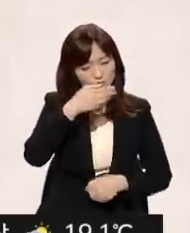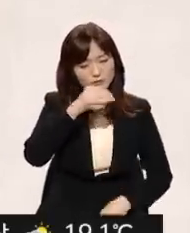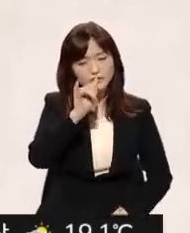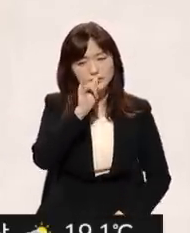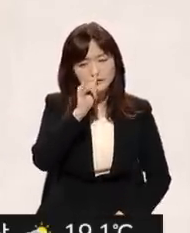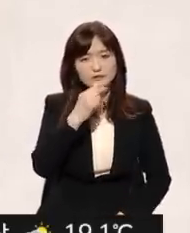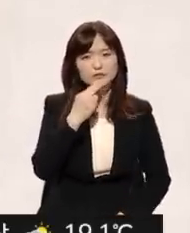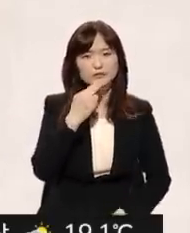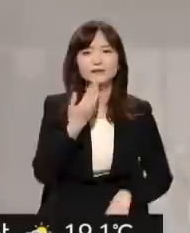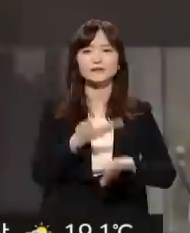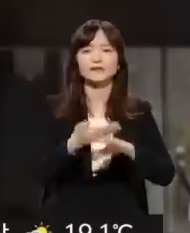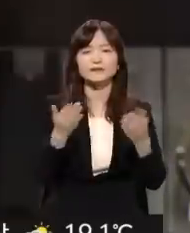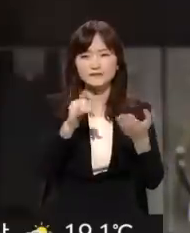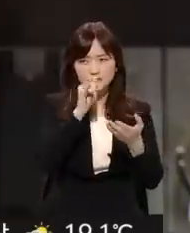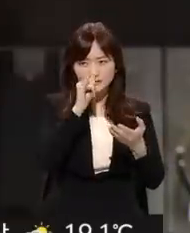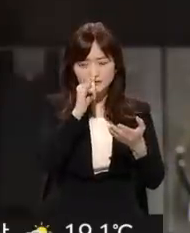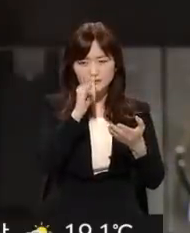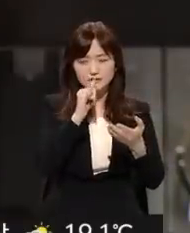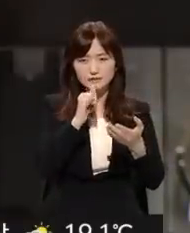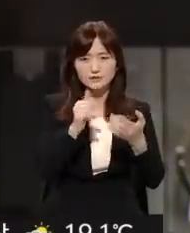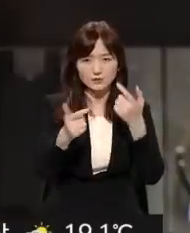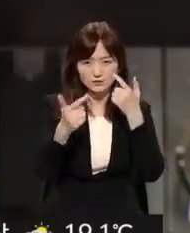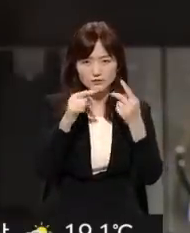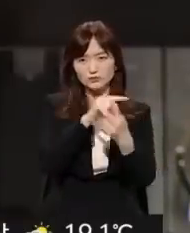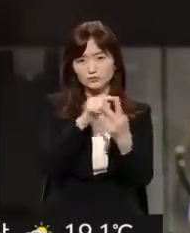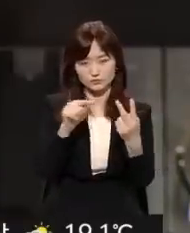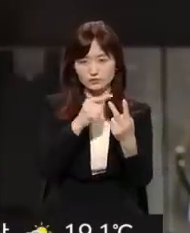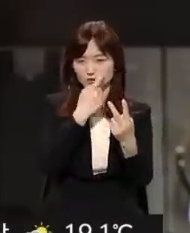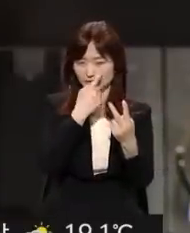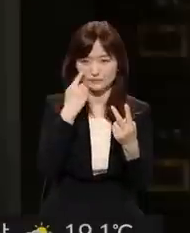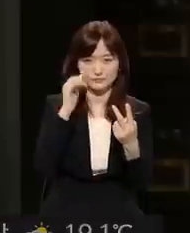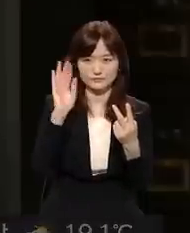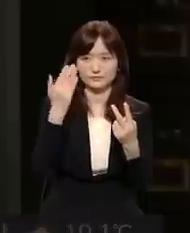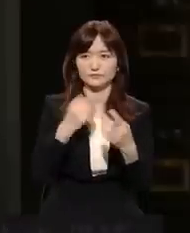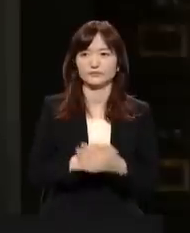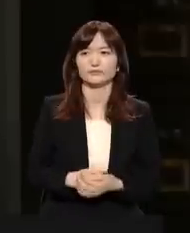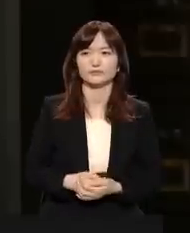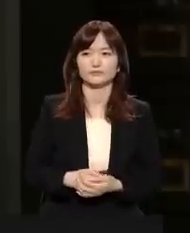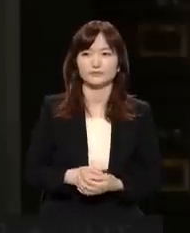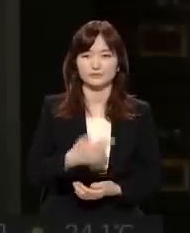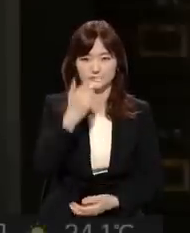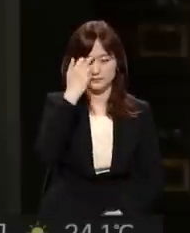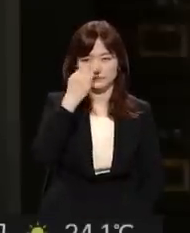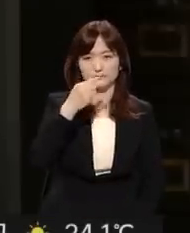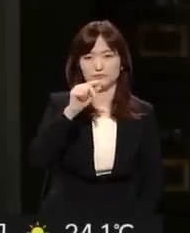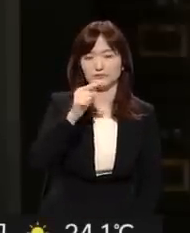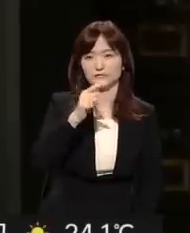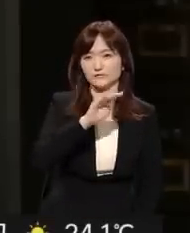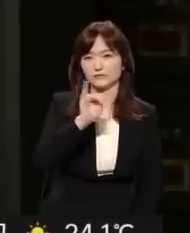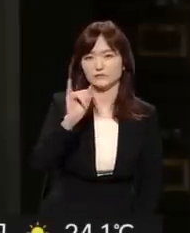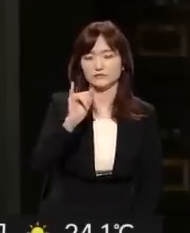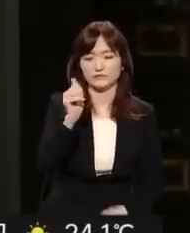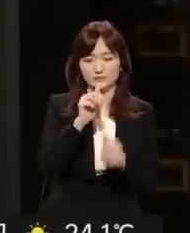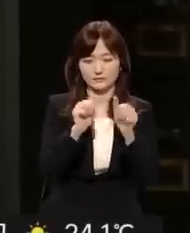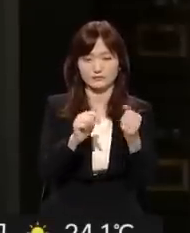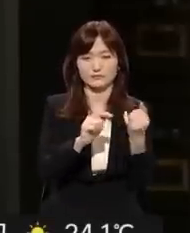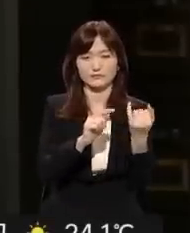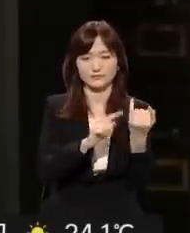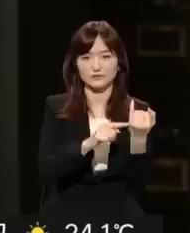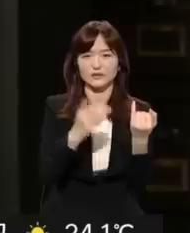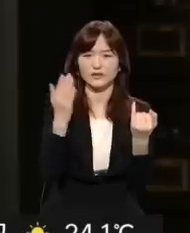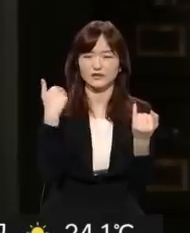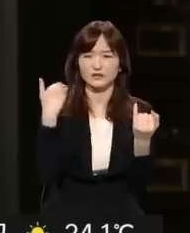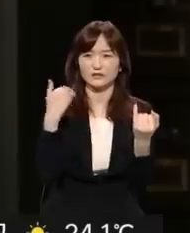일이 있었는지를 정확하게 나올 거라고 생각이 듭니다. 예, 최단비 변호사가 이제 예전에 그 MBC 무한도전 거기 출연을 하면서